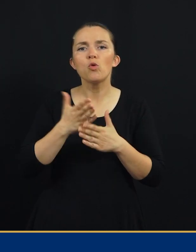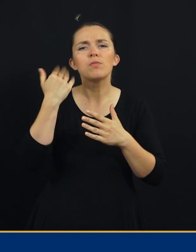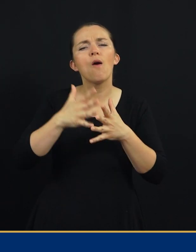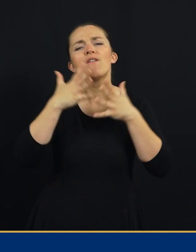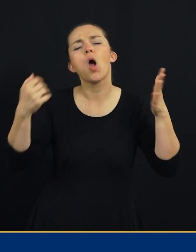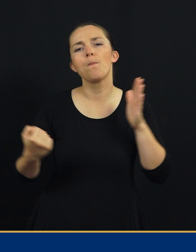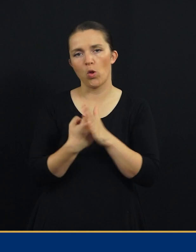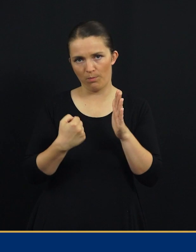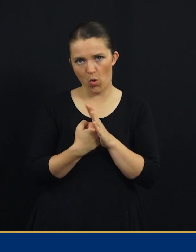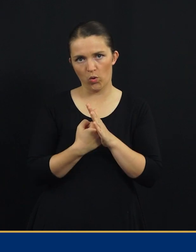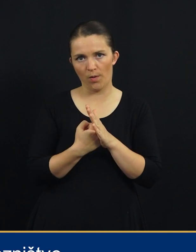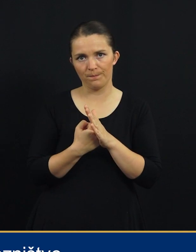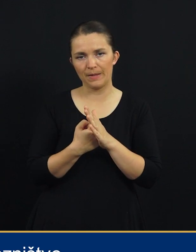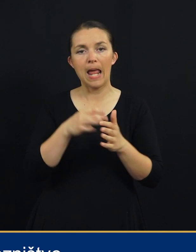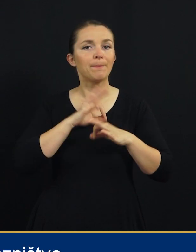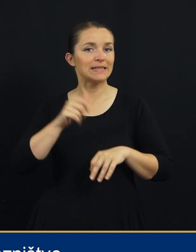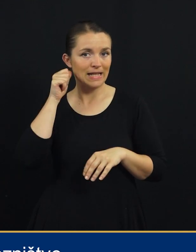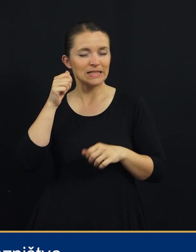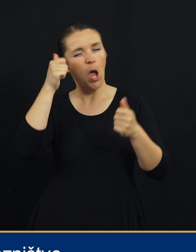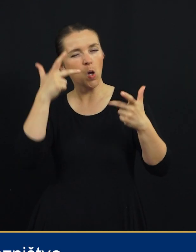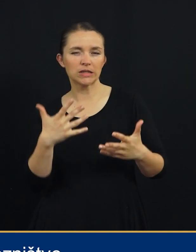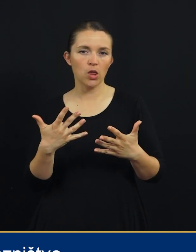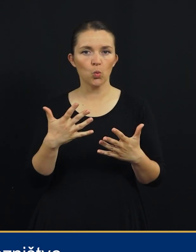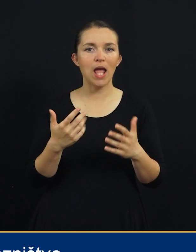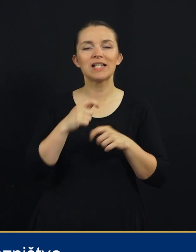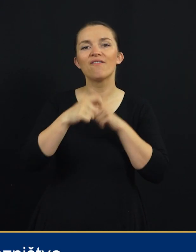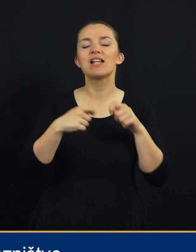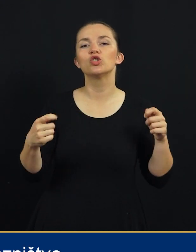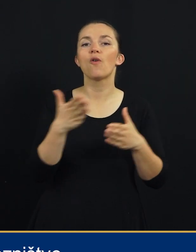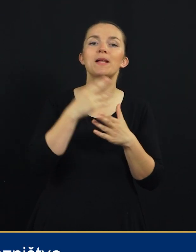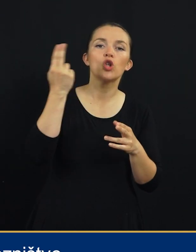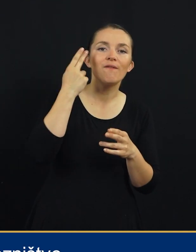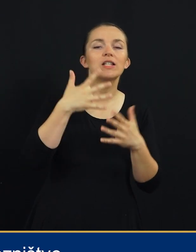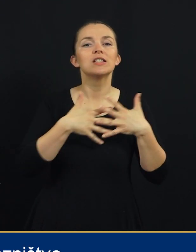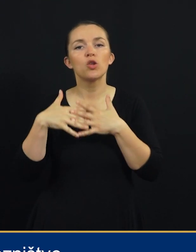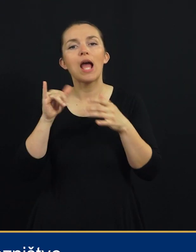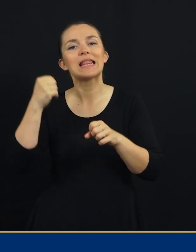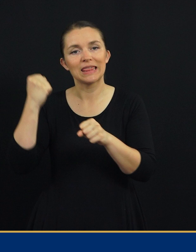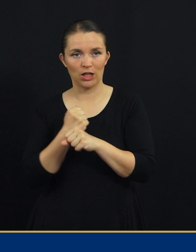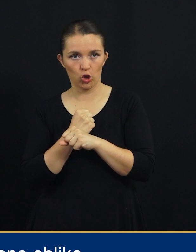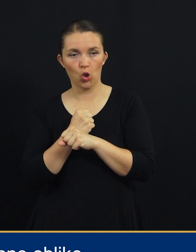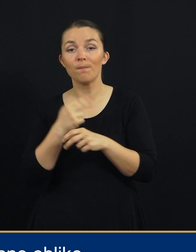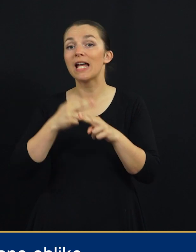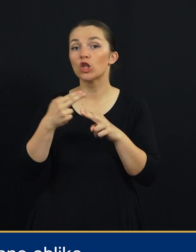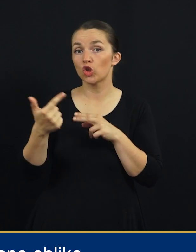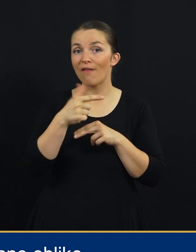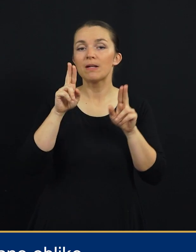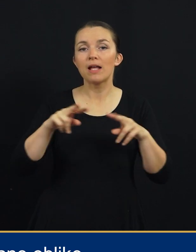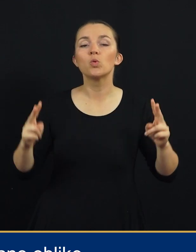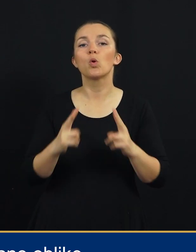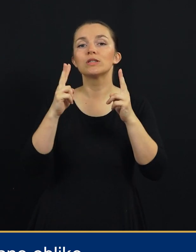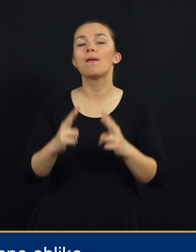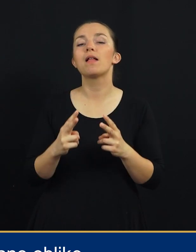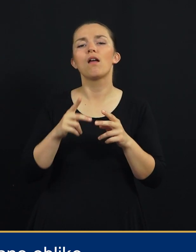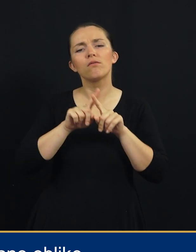veliko podporo. Predsednica ocenjuje, da je zavezništvo med Slovenijo in ZDA trdno. Državi imata